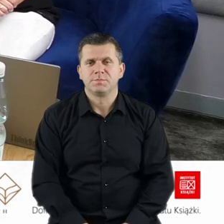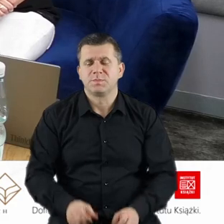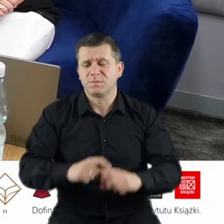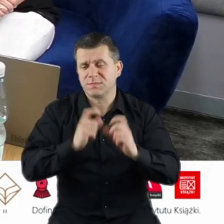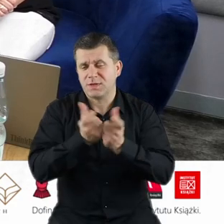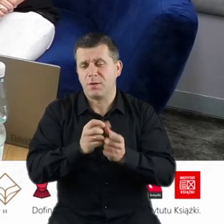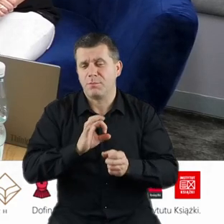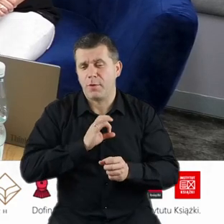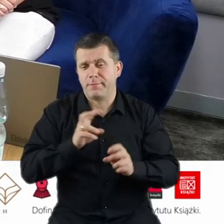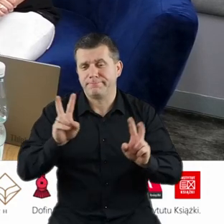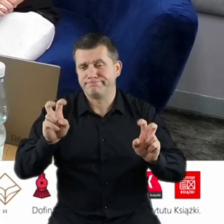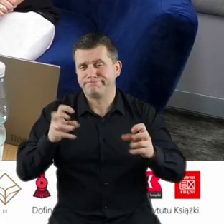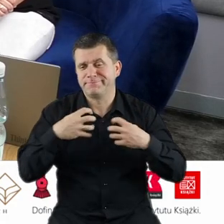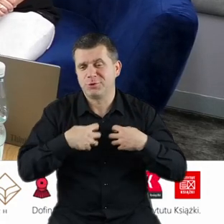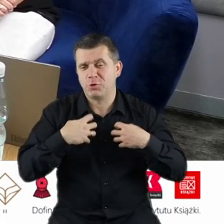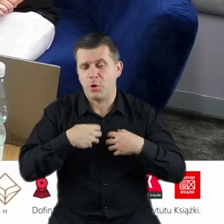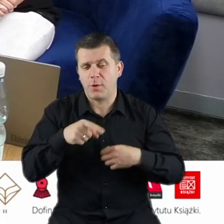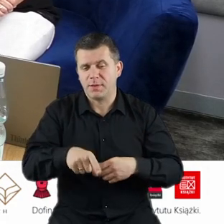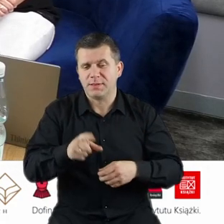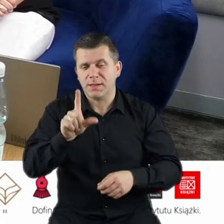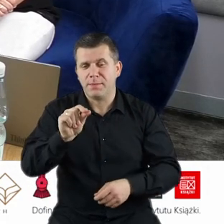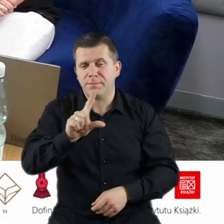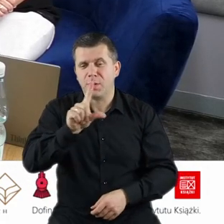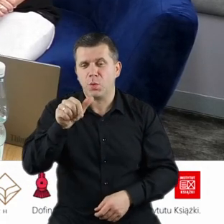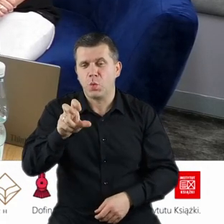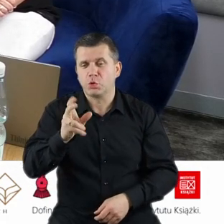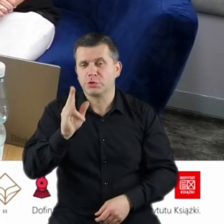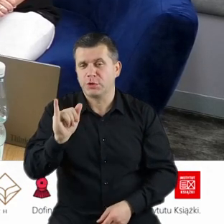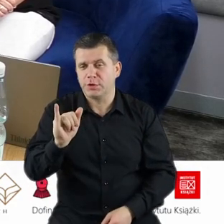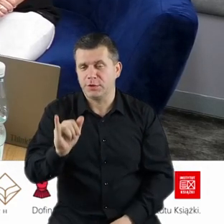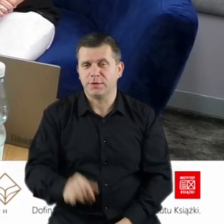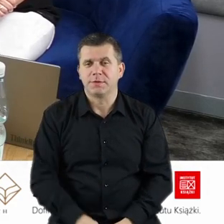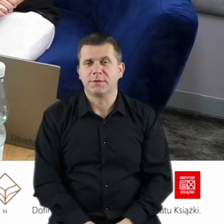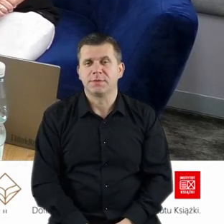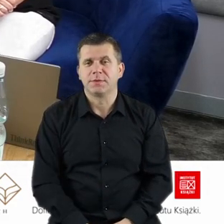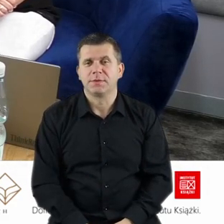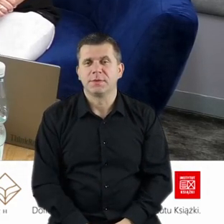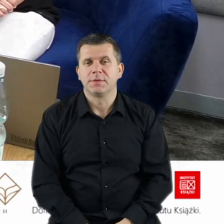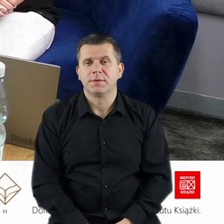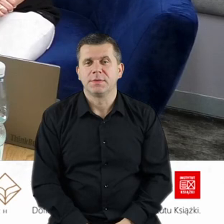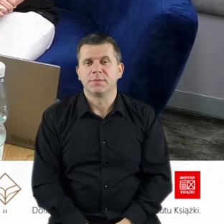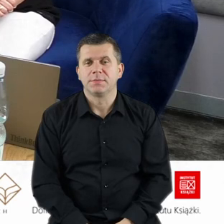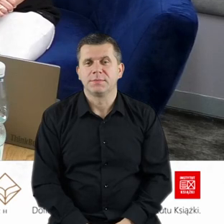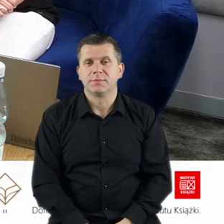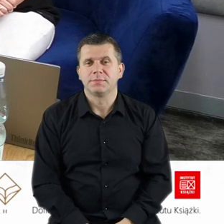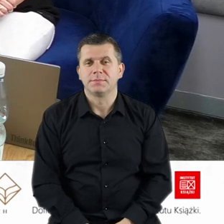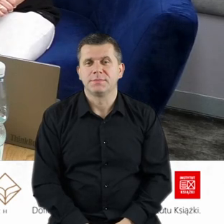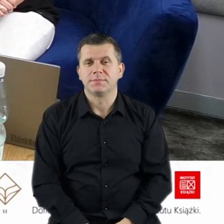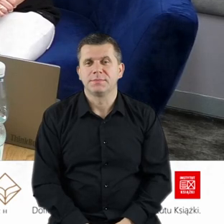Więc jakby cała ta moja przygoda, w cudzysłowie, z puczkami, no, składała się z serii